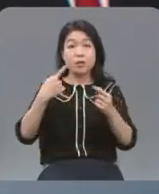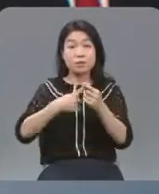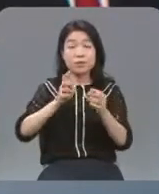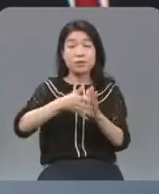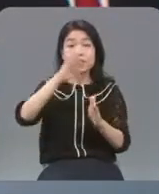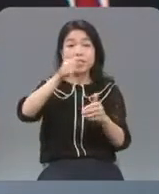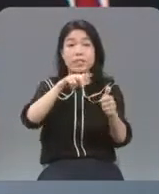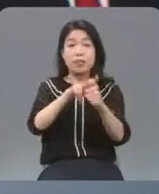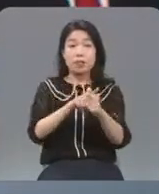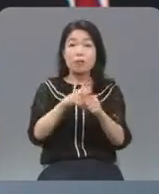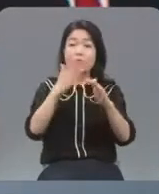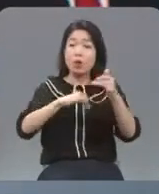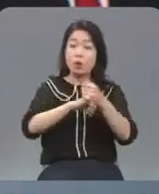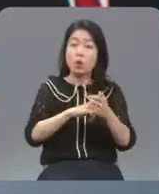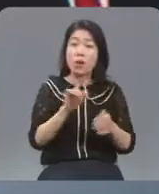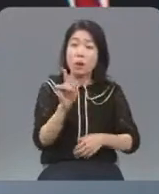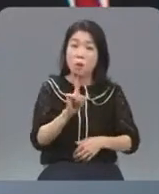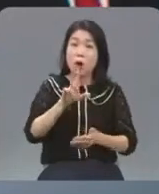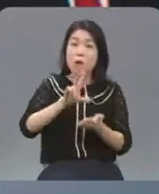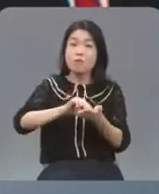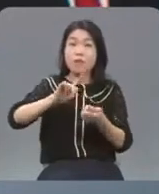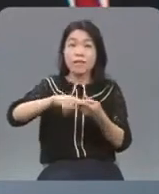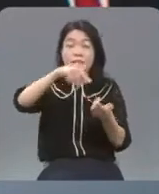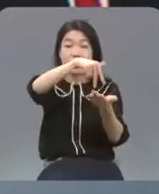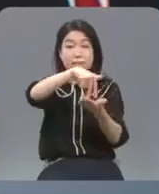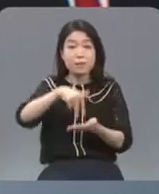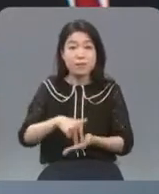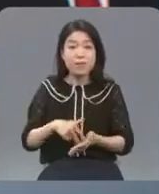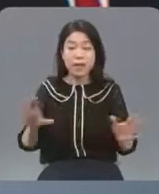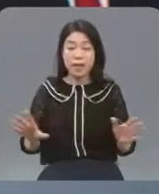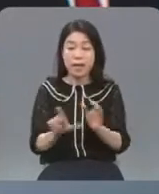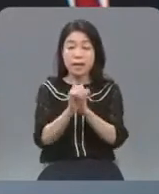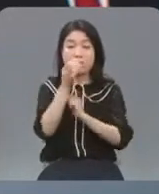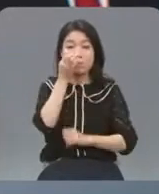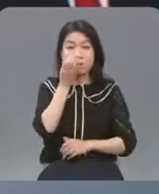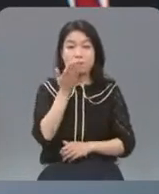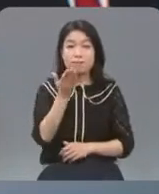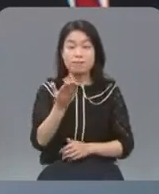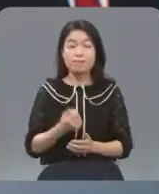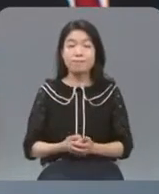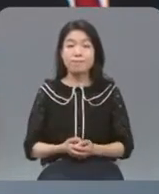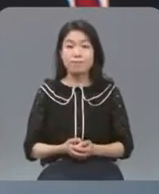후보들의 공약과 선언에 대한 입장을 이성 각 기자가 정리했습니다